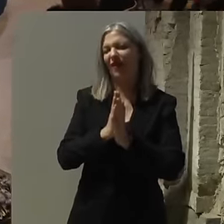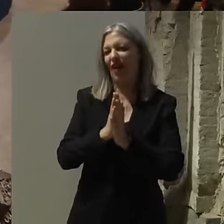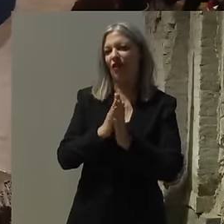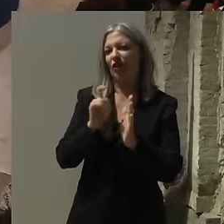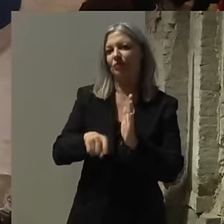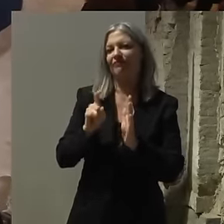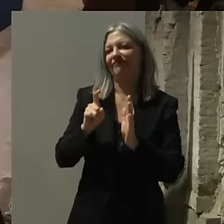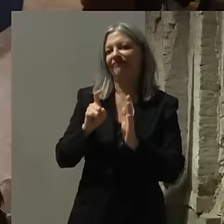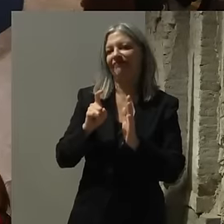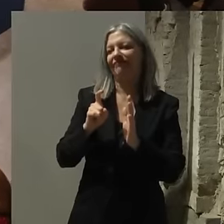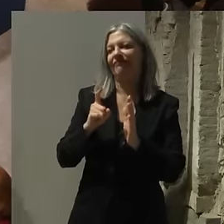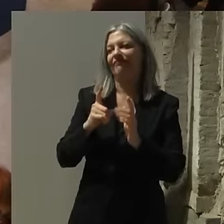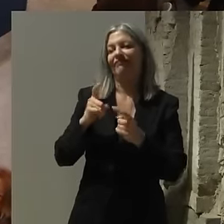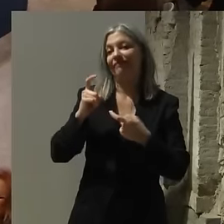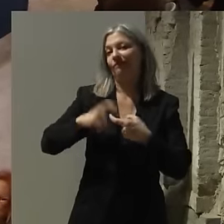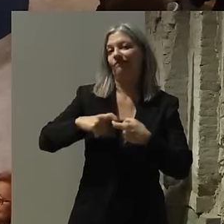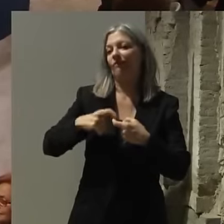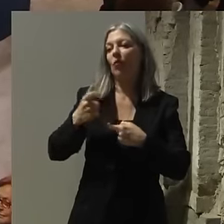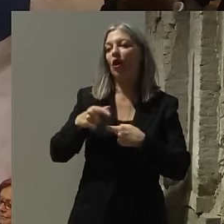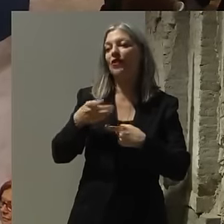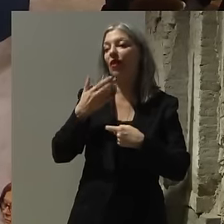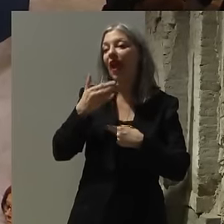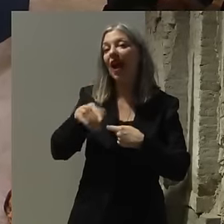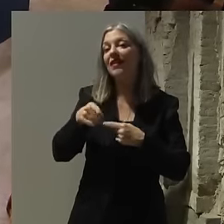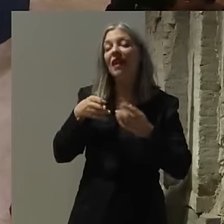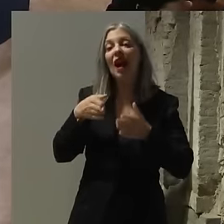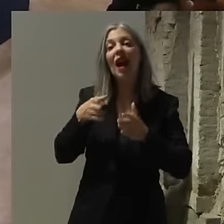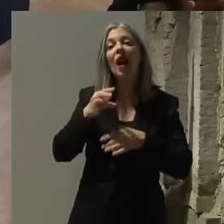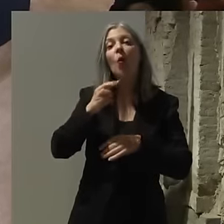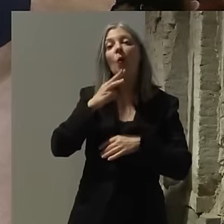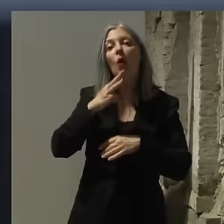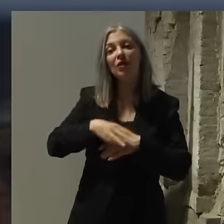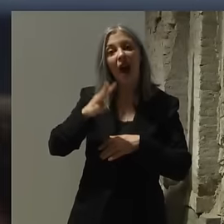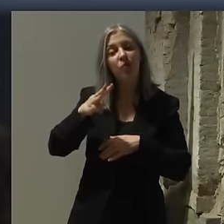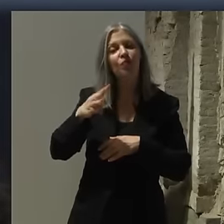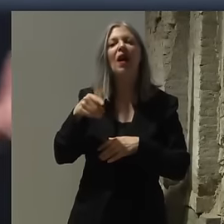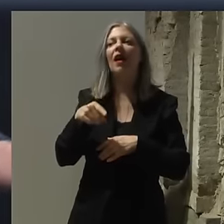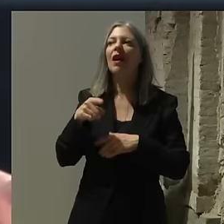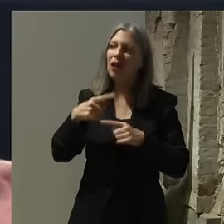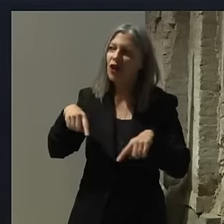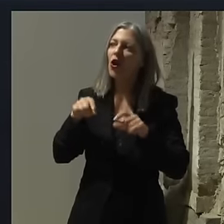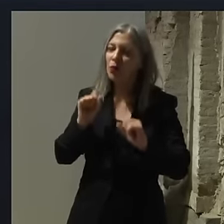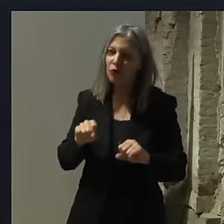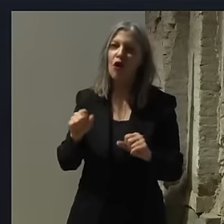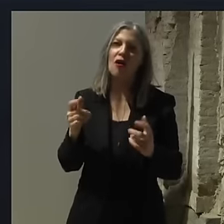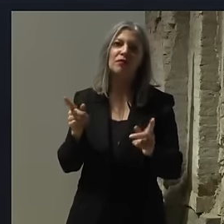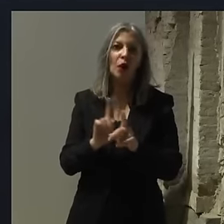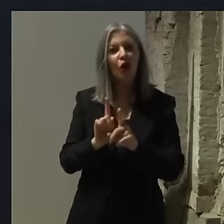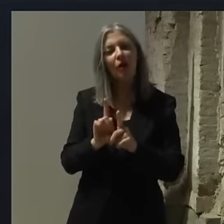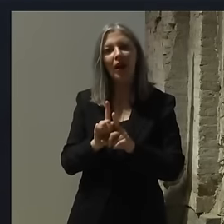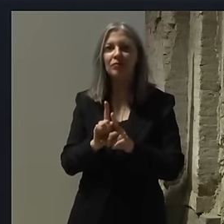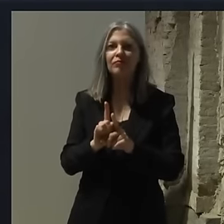canale WhatsApp noi riusciremo a sistemare, a fare un lunghissimo